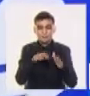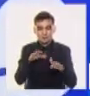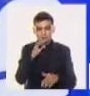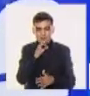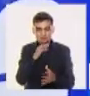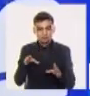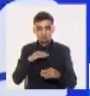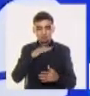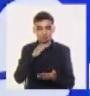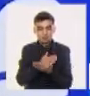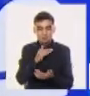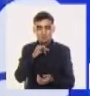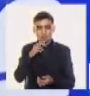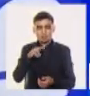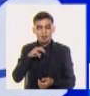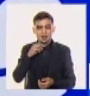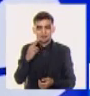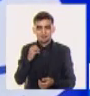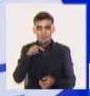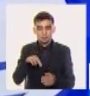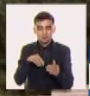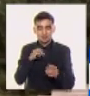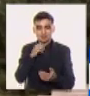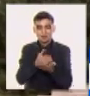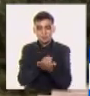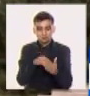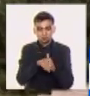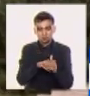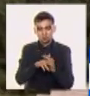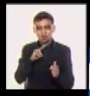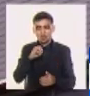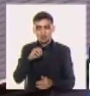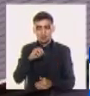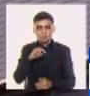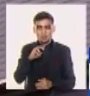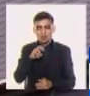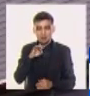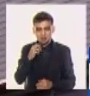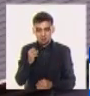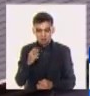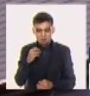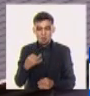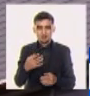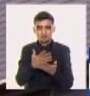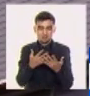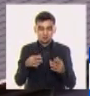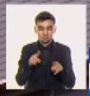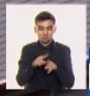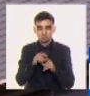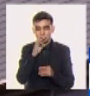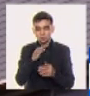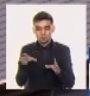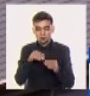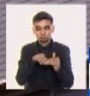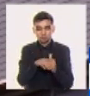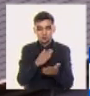лекарств. К примеру, фармацевтические запасы пополнились дексаметазоном, эуфилином, парацетамолом и другими необходимыми средствами из